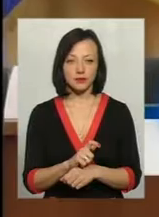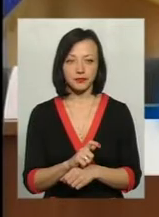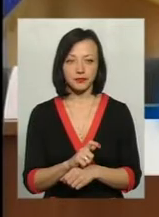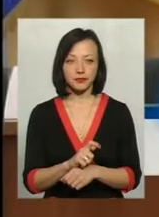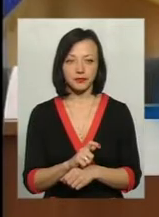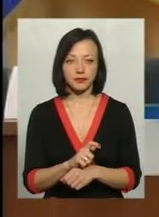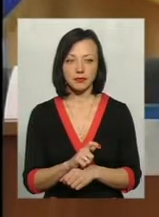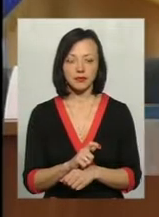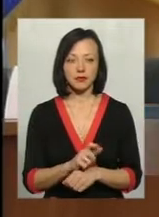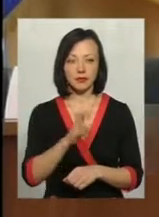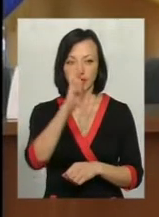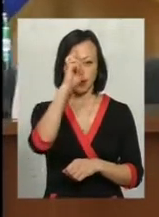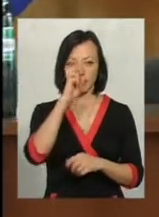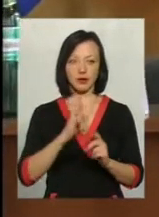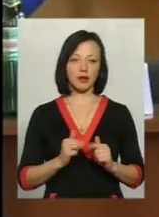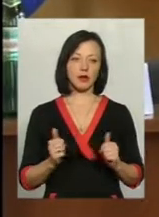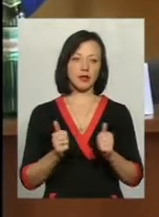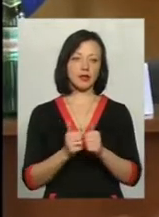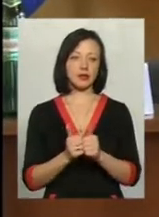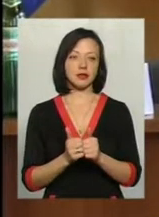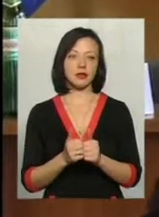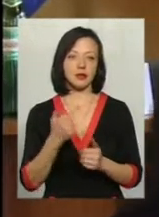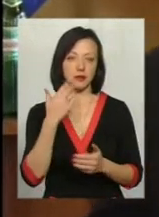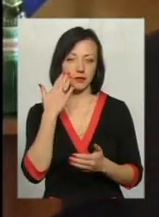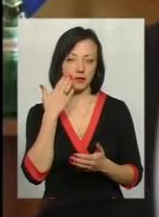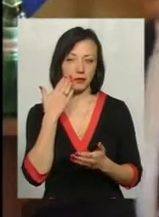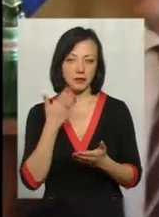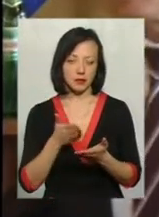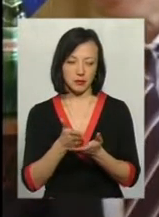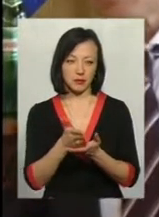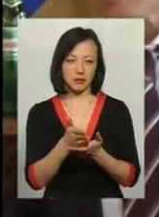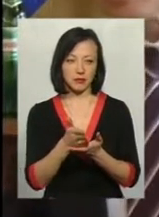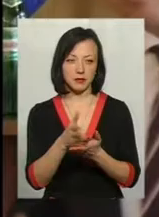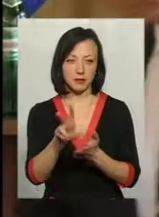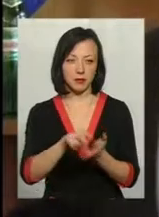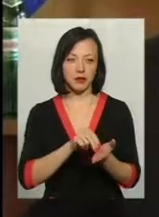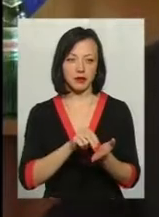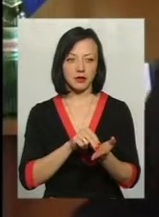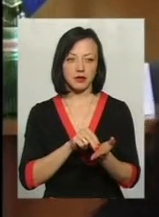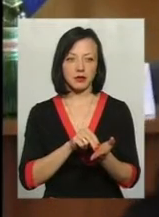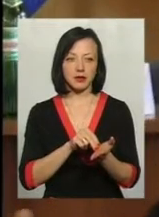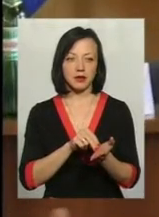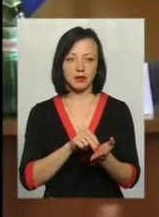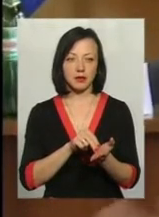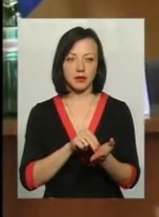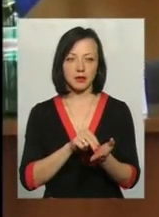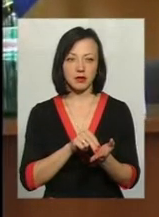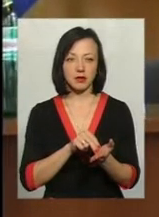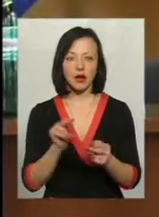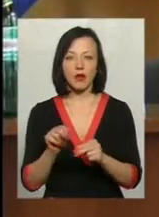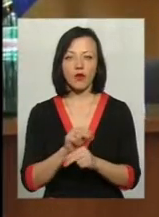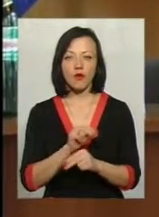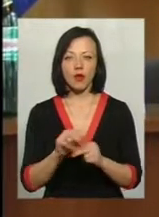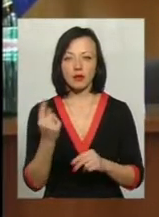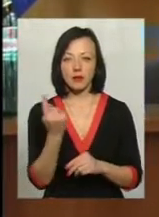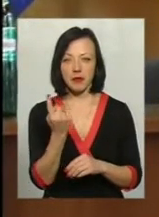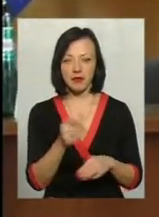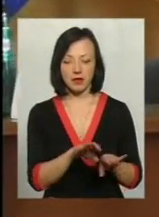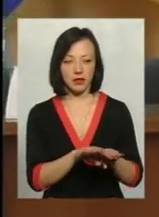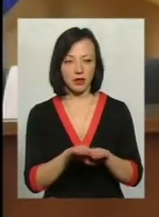скажімо, країн, на які ми орієнтуємося з розвинутою системою, лікувалися на первинній